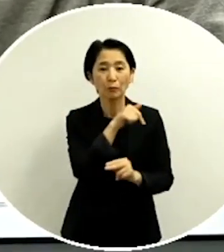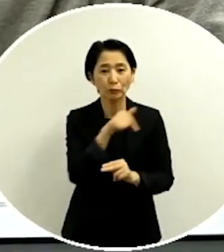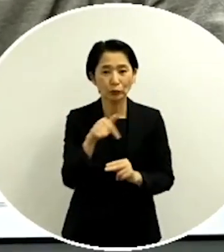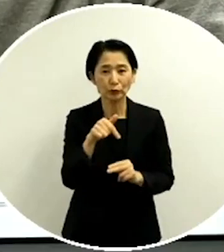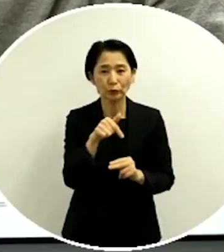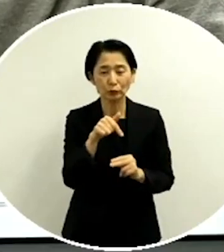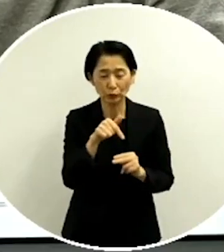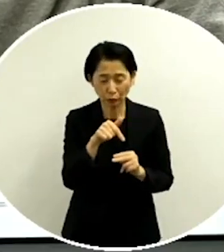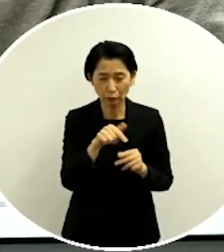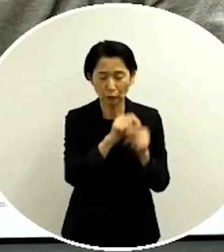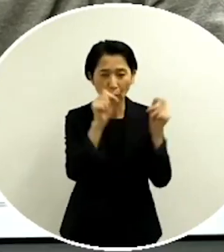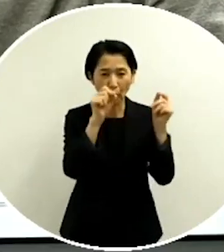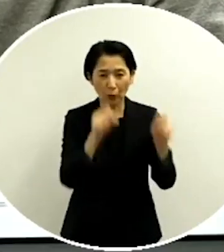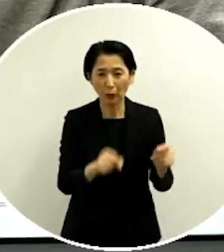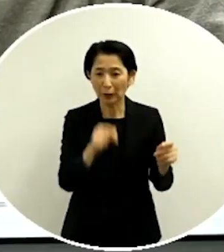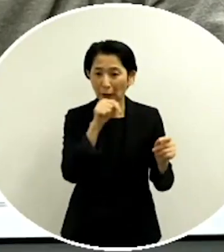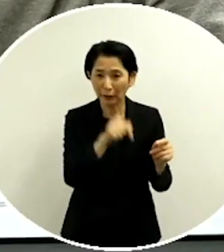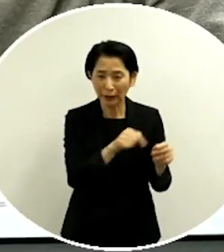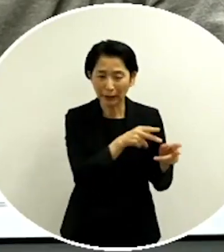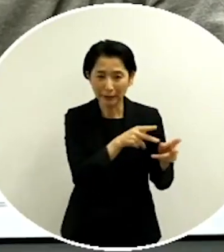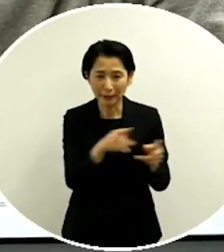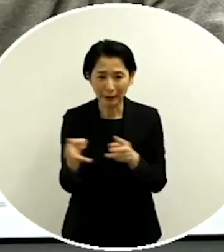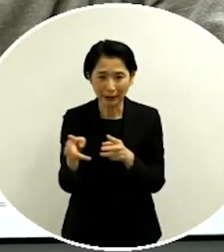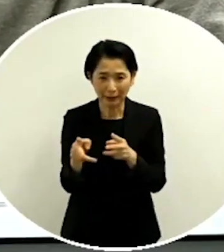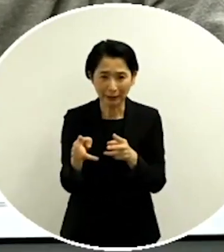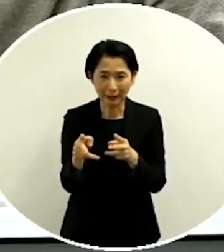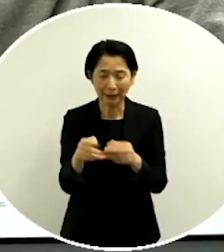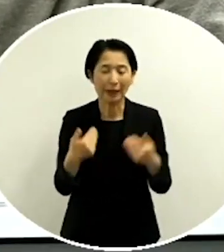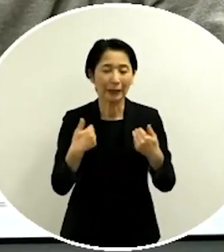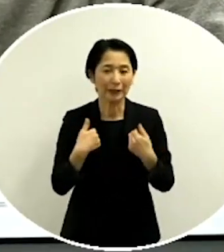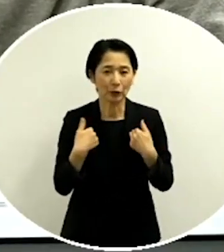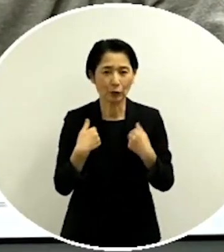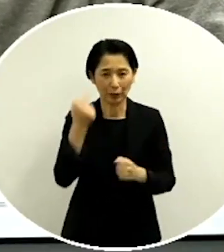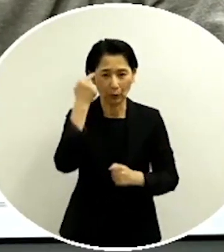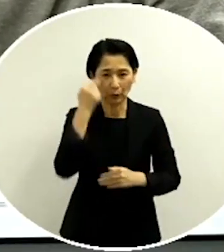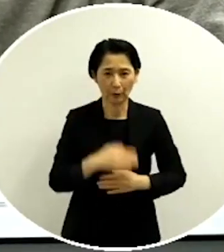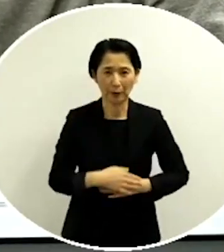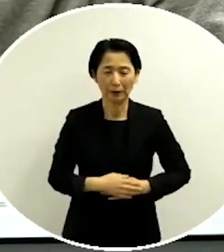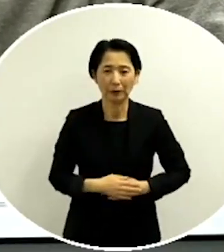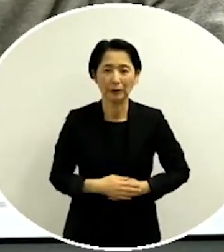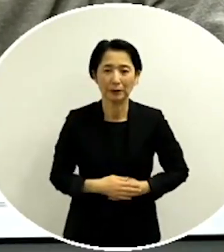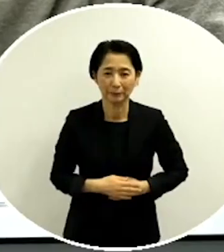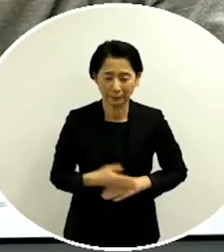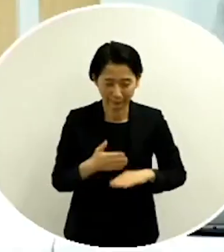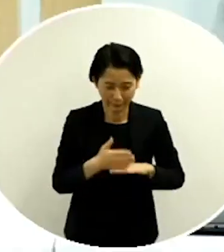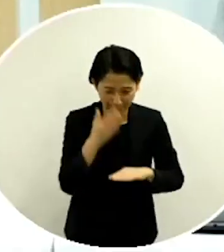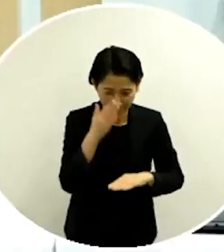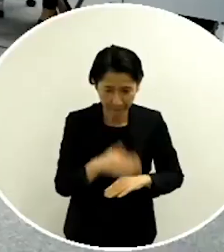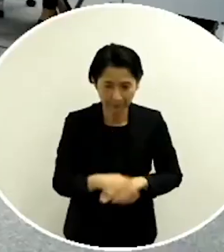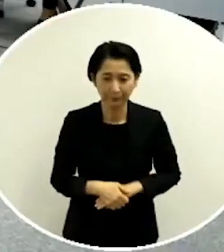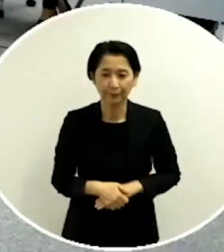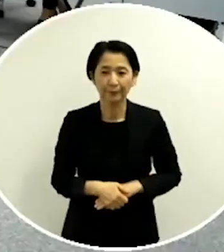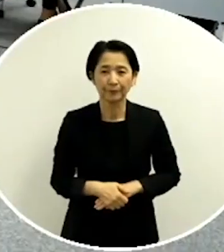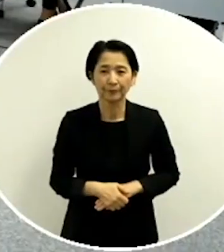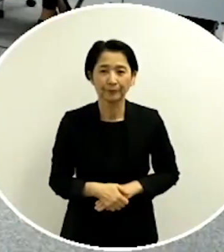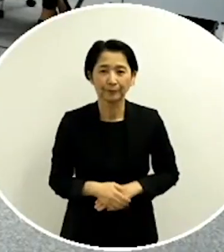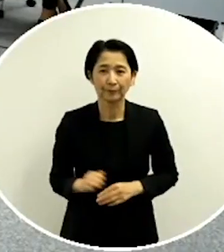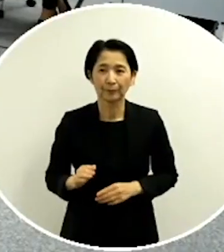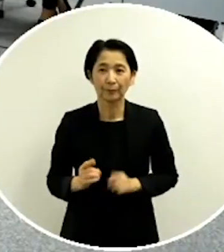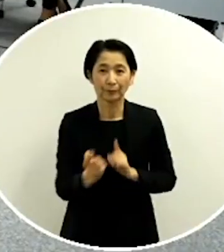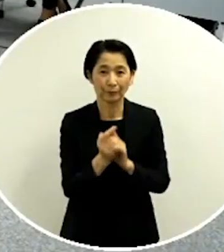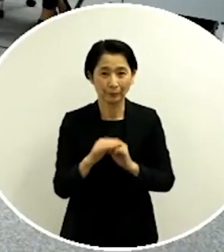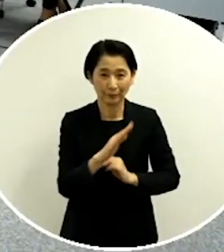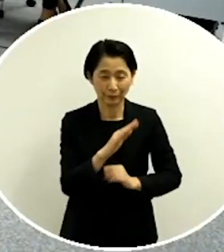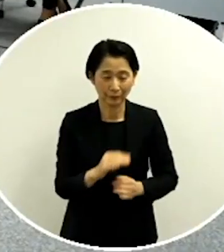問題としてもう一回整理を品薄ということそれが必要じゃないかと思いますはいありがとうございましたでは再放送し